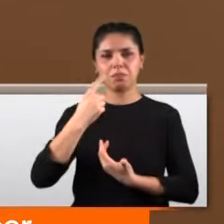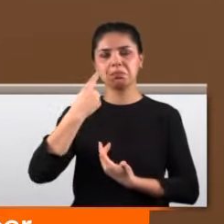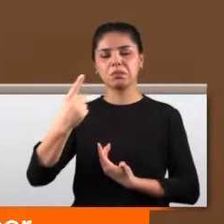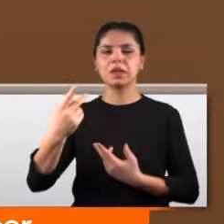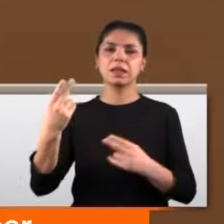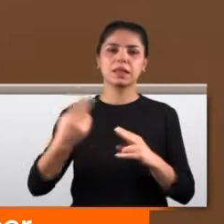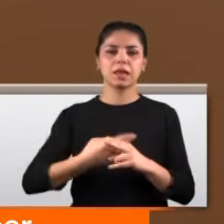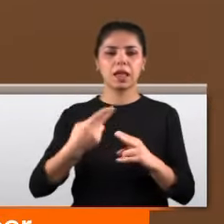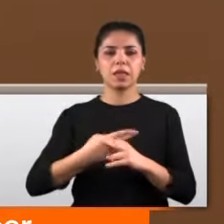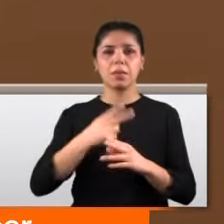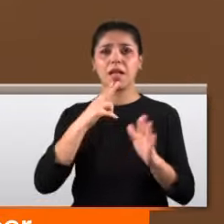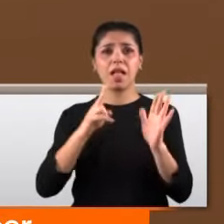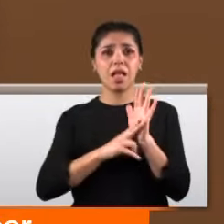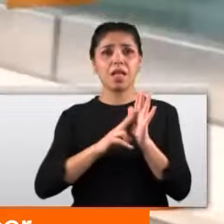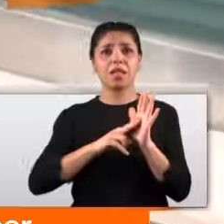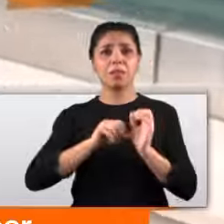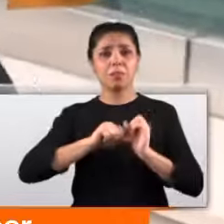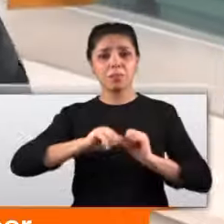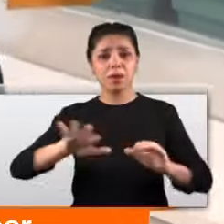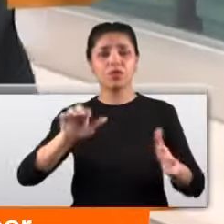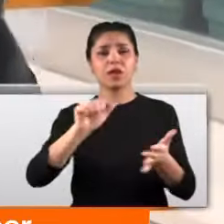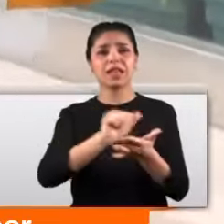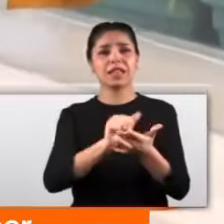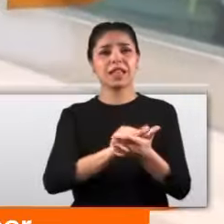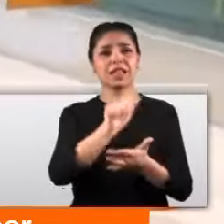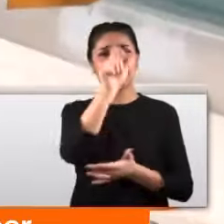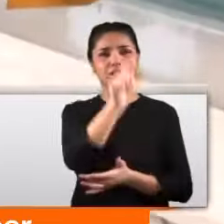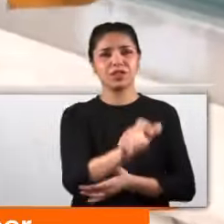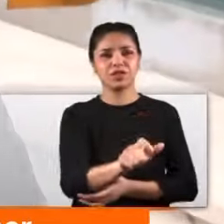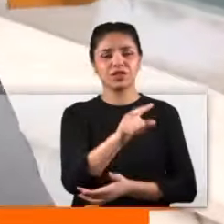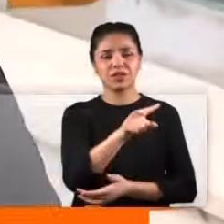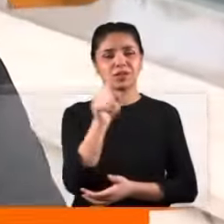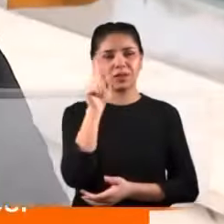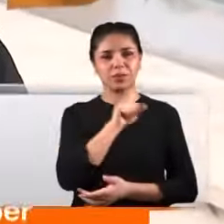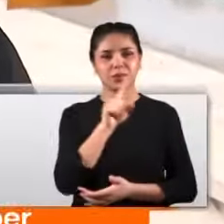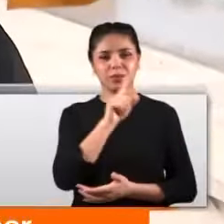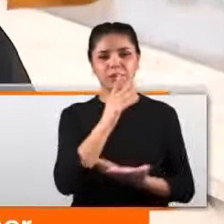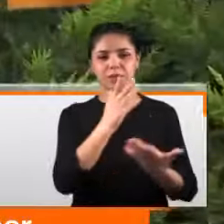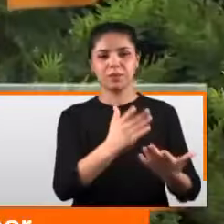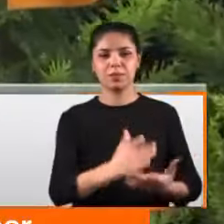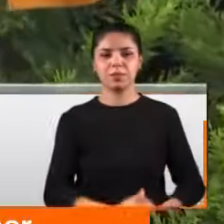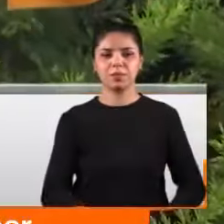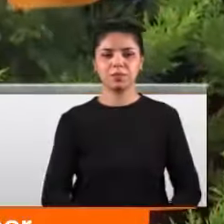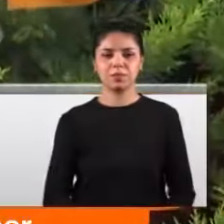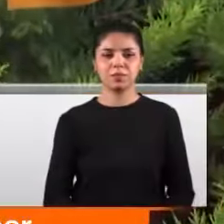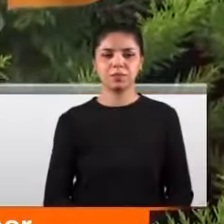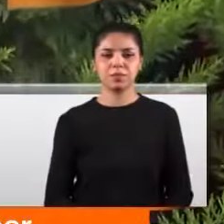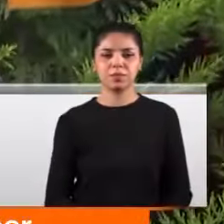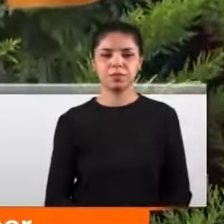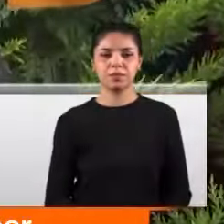sosyal medyaya taşıyan bir gazeteci. Sizce bu kaban ne kadar? Orijinalse yapar 5 bin lira. Bu kaban